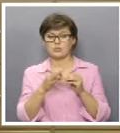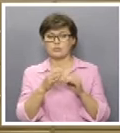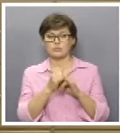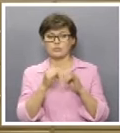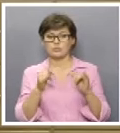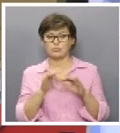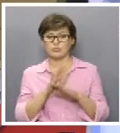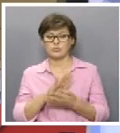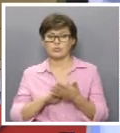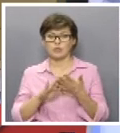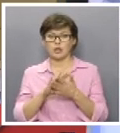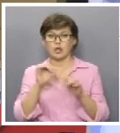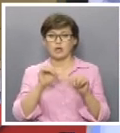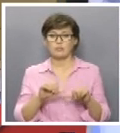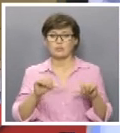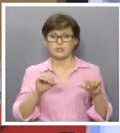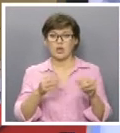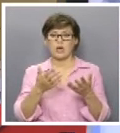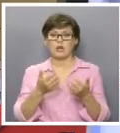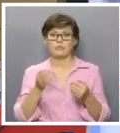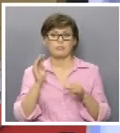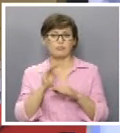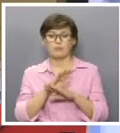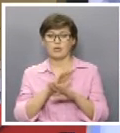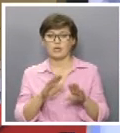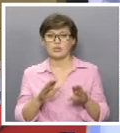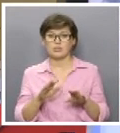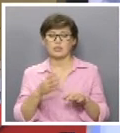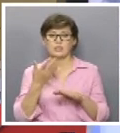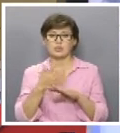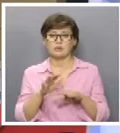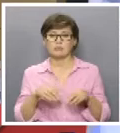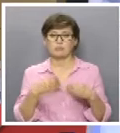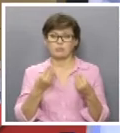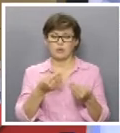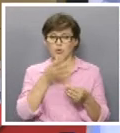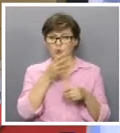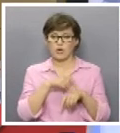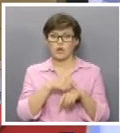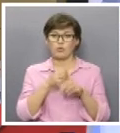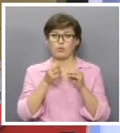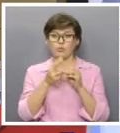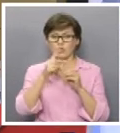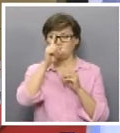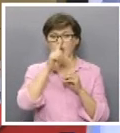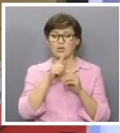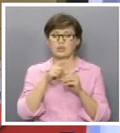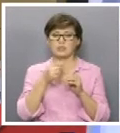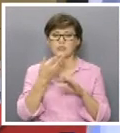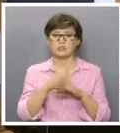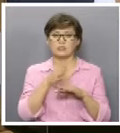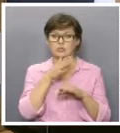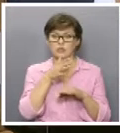аспайды, ешқандай комиссиялары алынбайды қосымша. Несие беру мерзім траншы 12 ай, ал несиелік желі